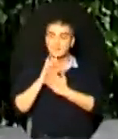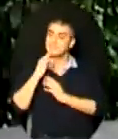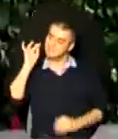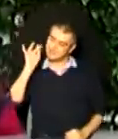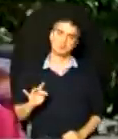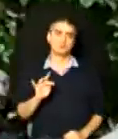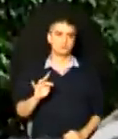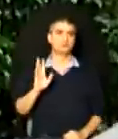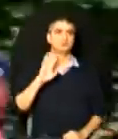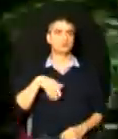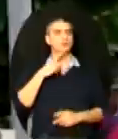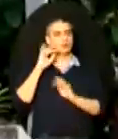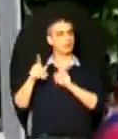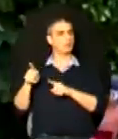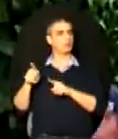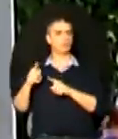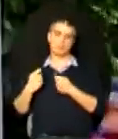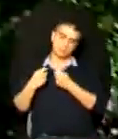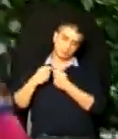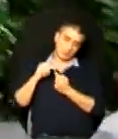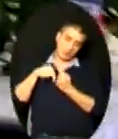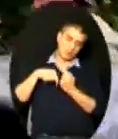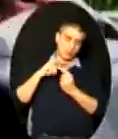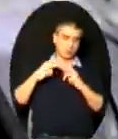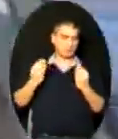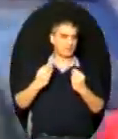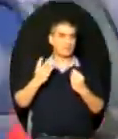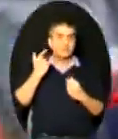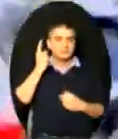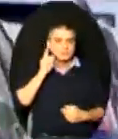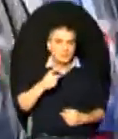גינוי. יש גינוי שהוא תלוי כל מיני דברים. היה